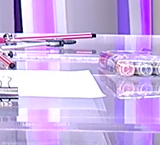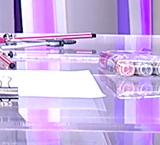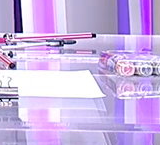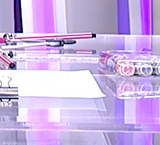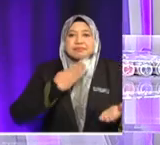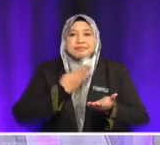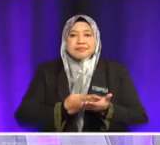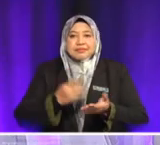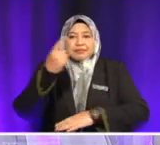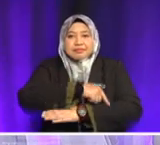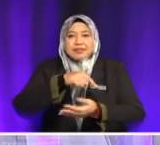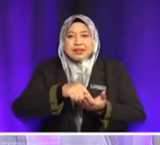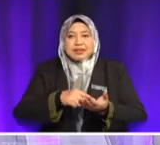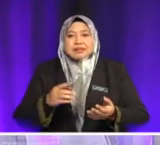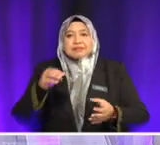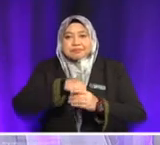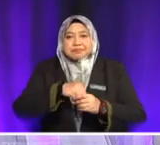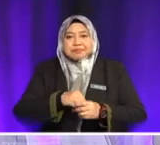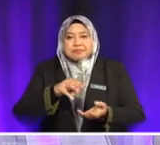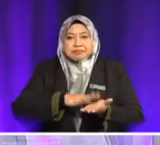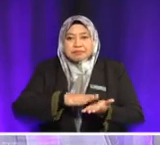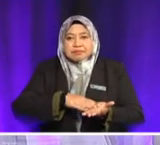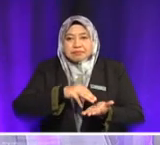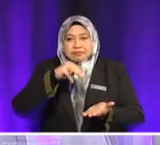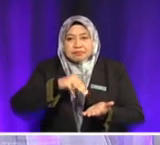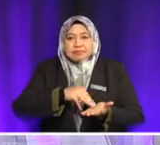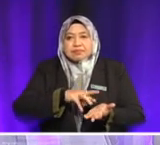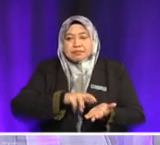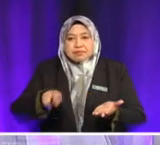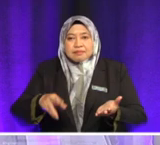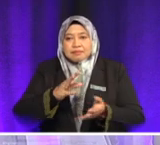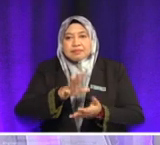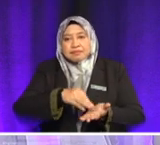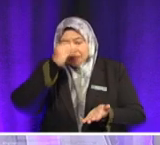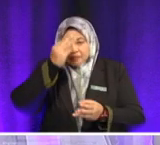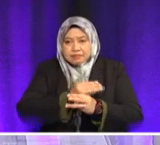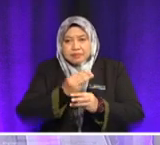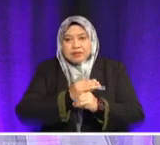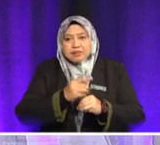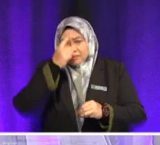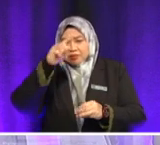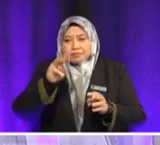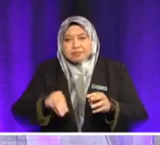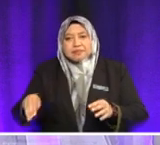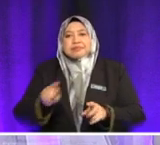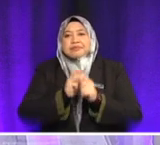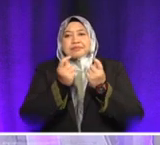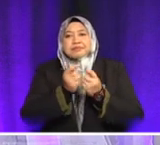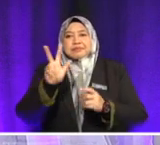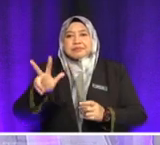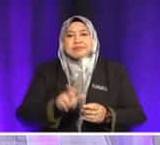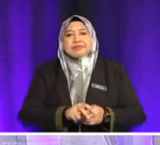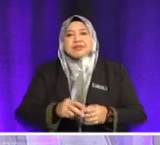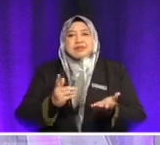Baiklah hari ini dalam Selamat mendengar rendah kita belajar mata pelajaran matematika untuk murid-murid tingkatan 3 dengan tahajudnya